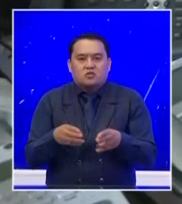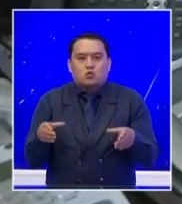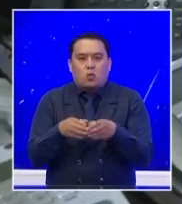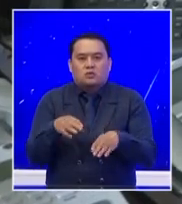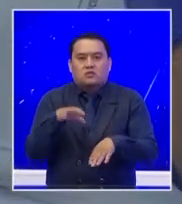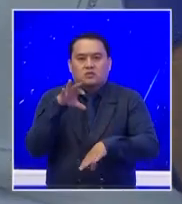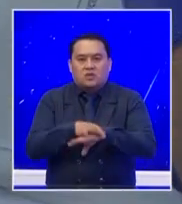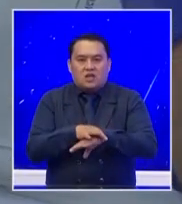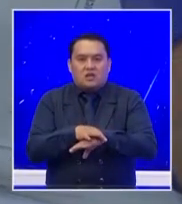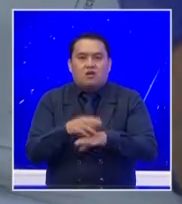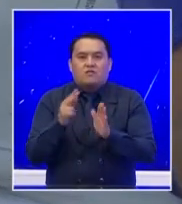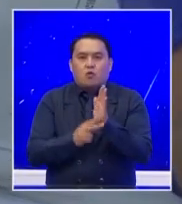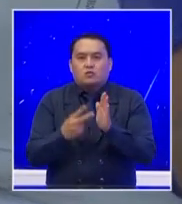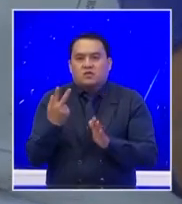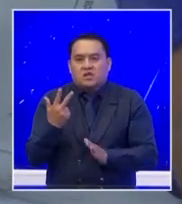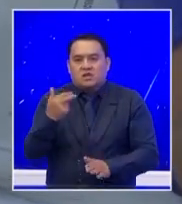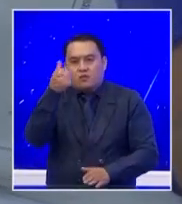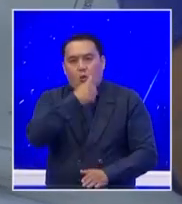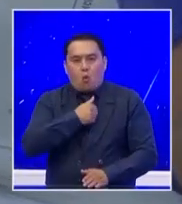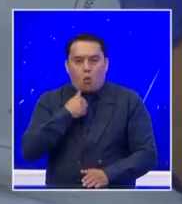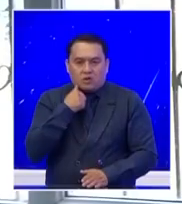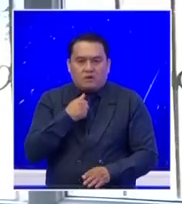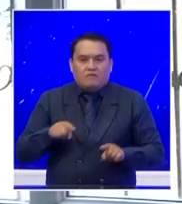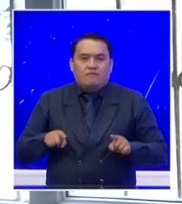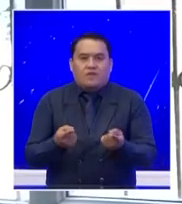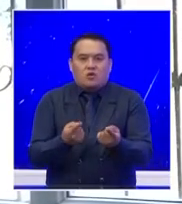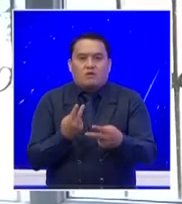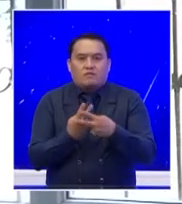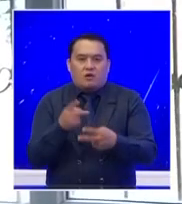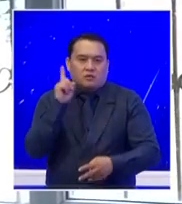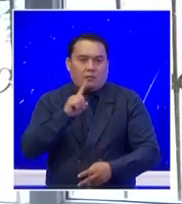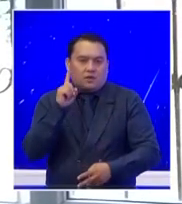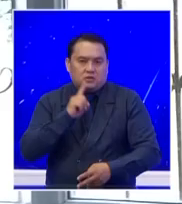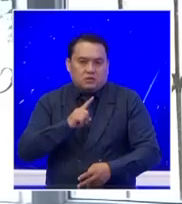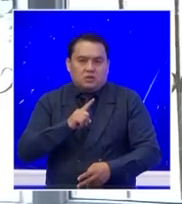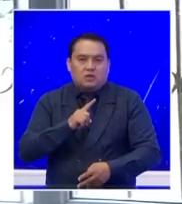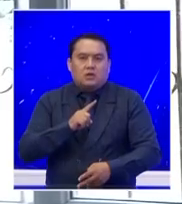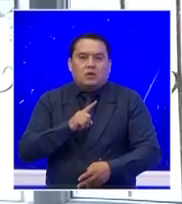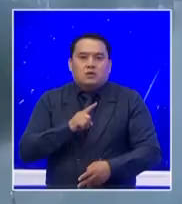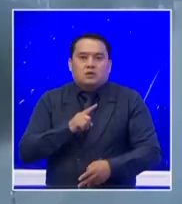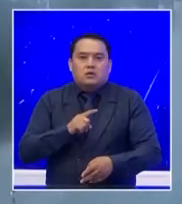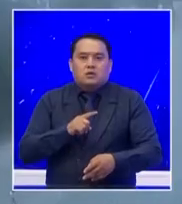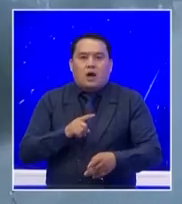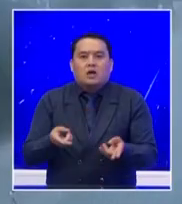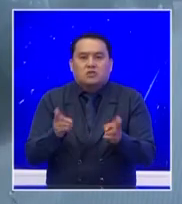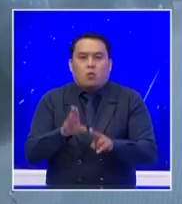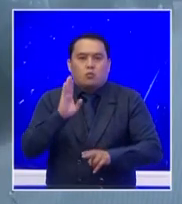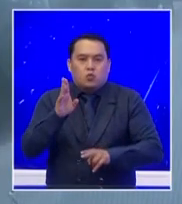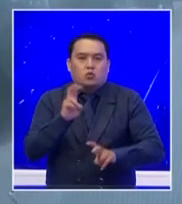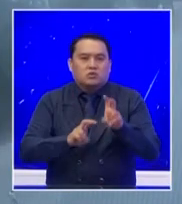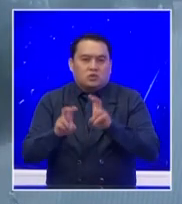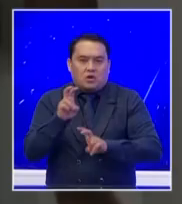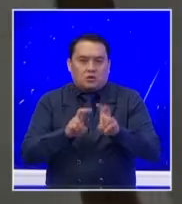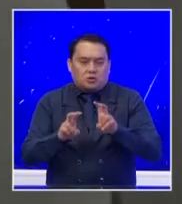задержан. Это гражданин 1983 года рождения, водворен в изолятор временного содержания. Задержать остальных будет лишь